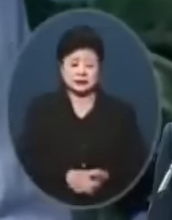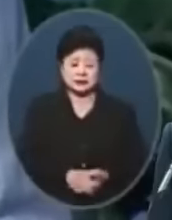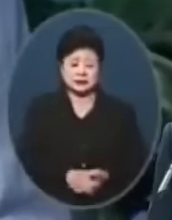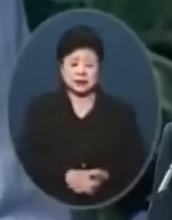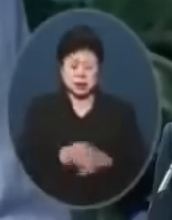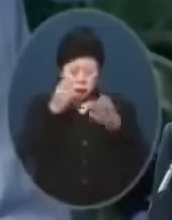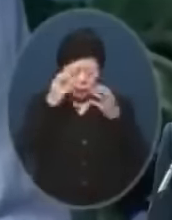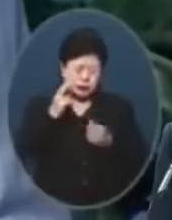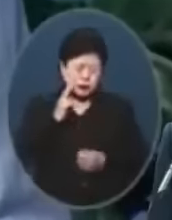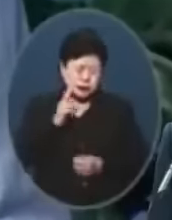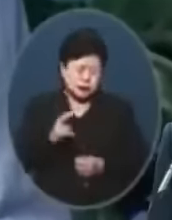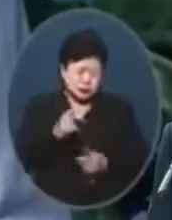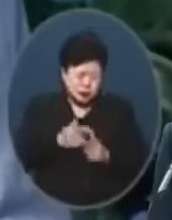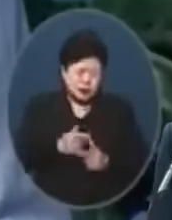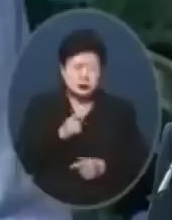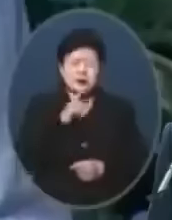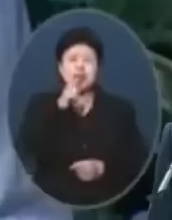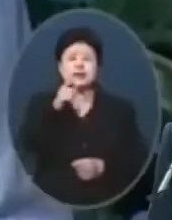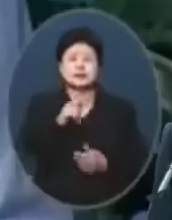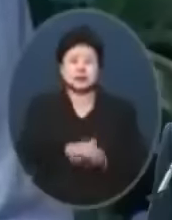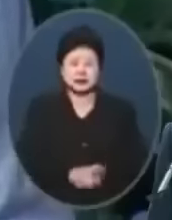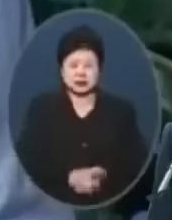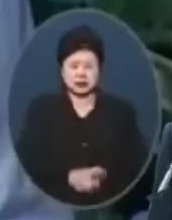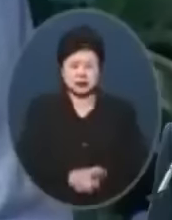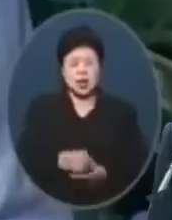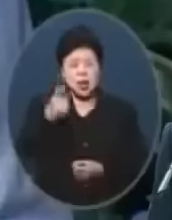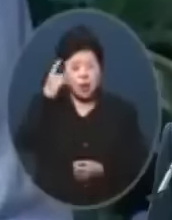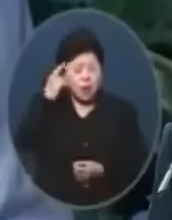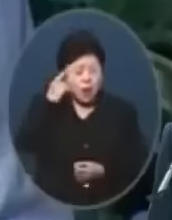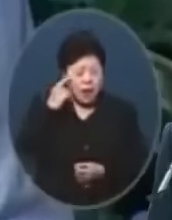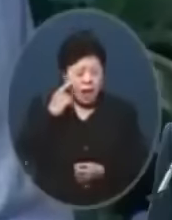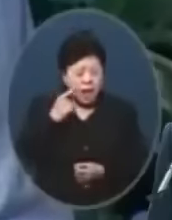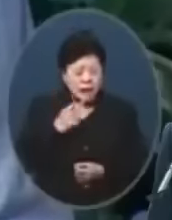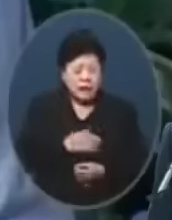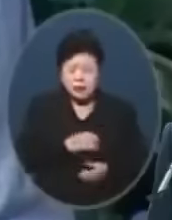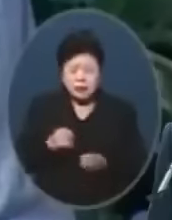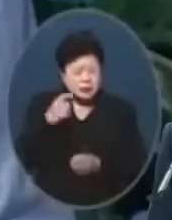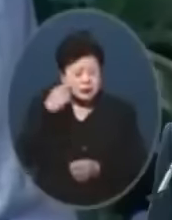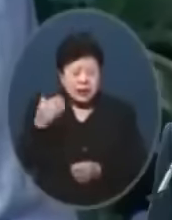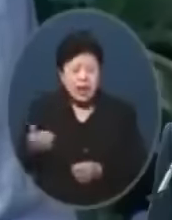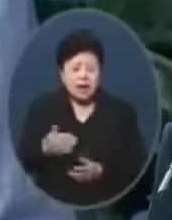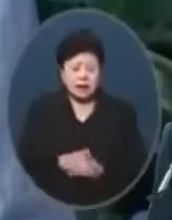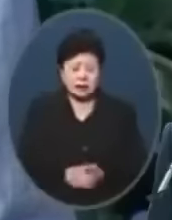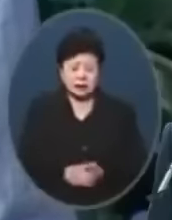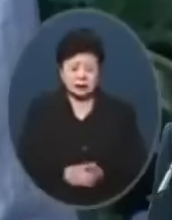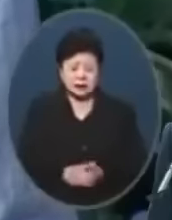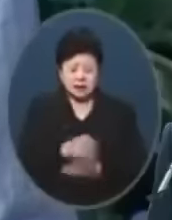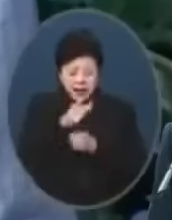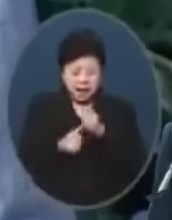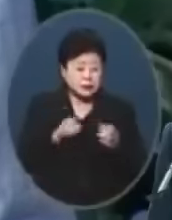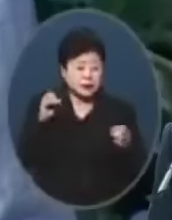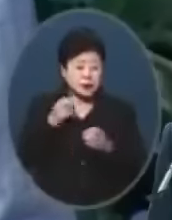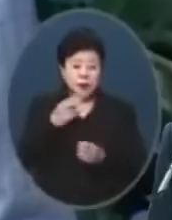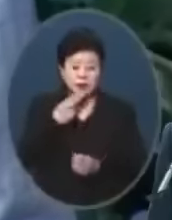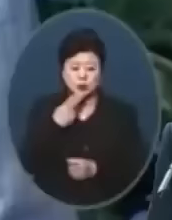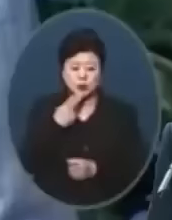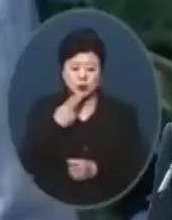얼마나 고통스럽게 예수님이 그렇게 외치셨겠습니까? 어찌하여 나를 버리시나이까. 그래도 하나님 대답 안